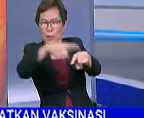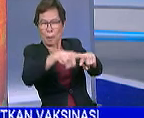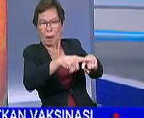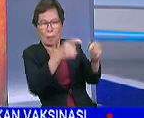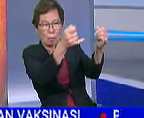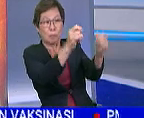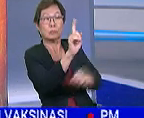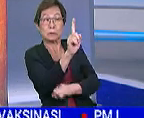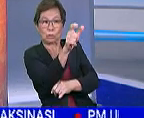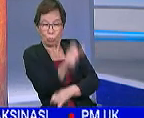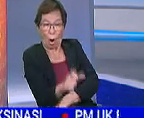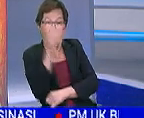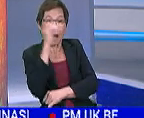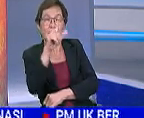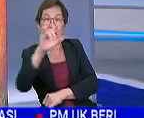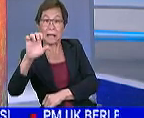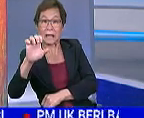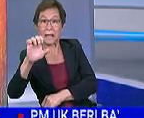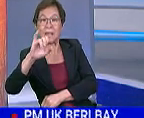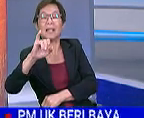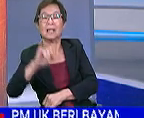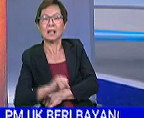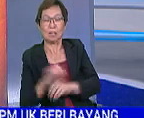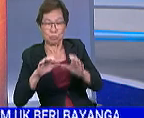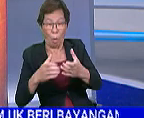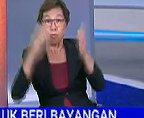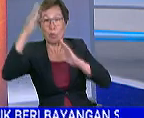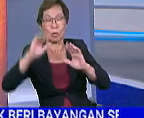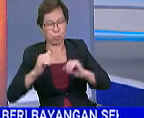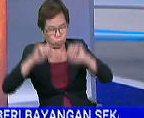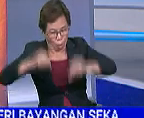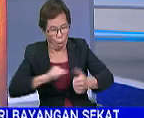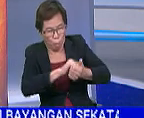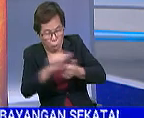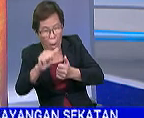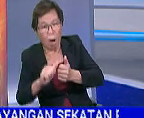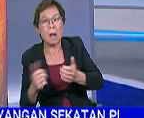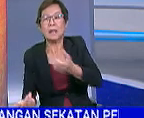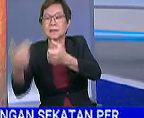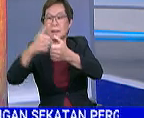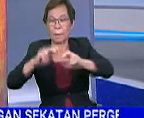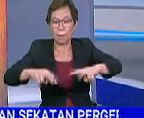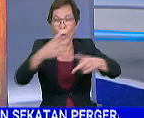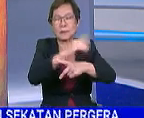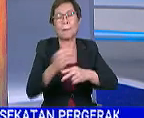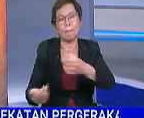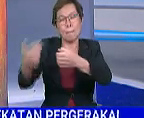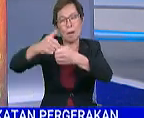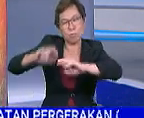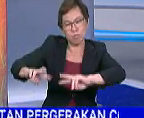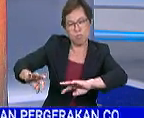lelaki Le optimis skuad negara mampu melepasi sasaran ke separuh akhir sekaligus marah Ke